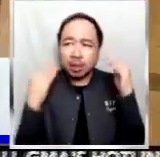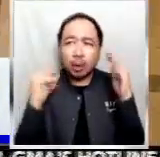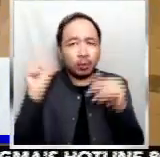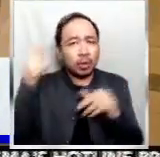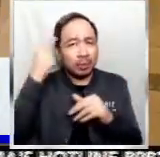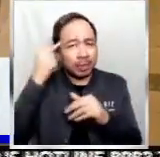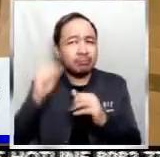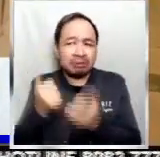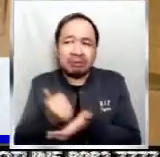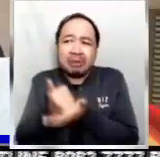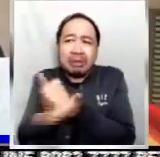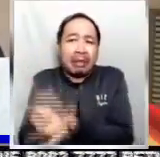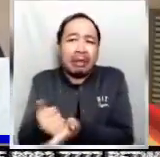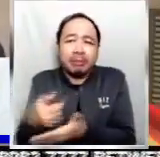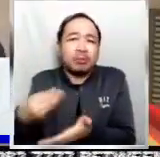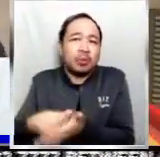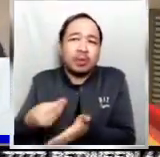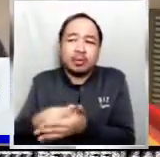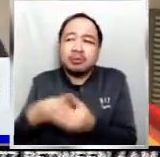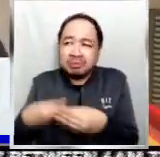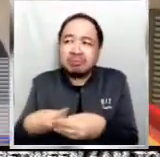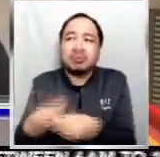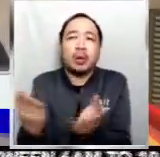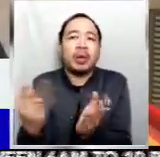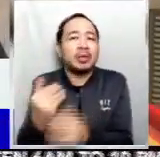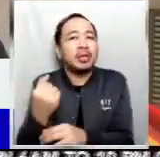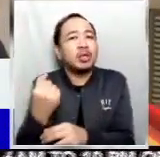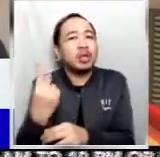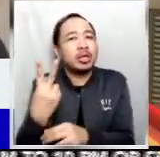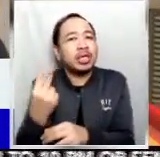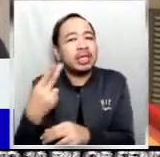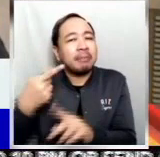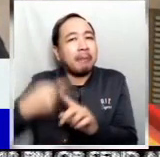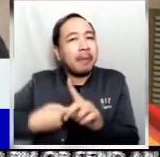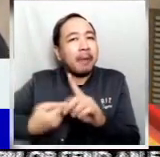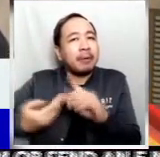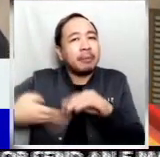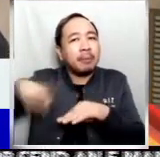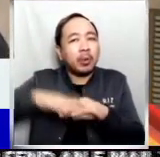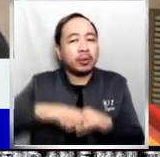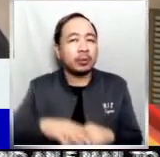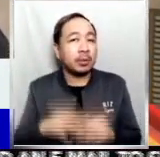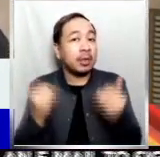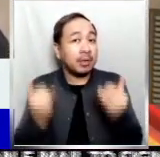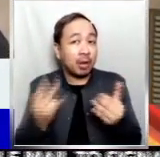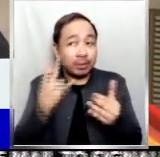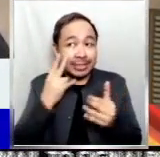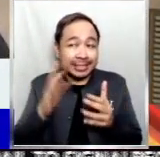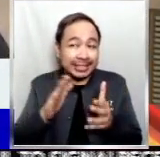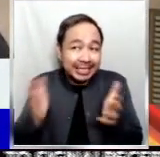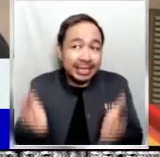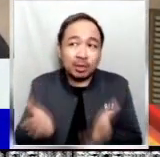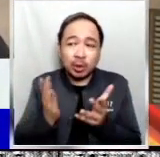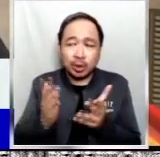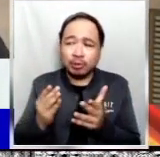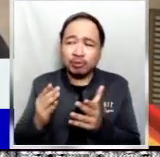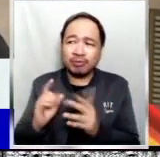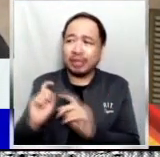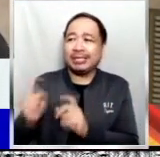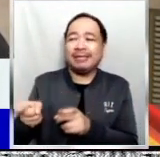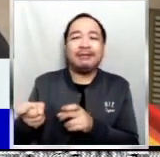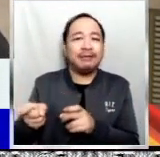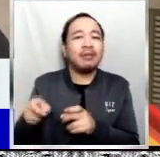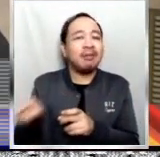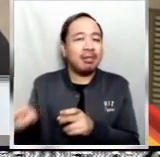ang pamimigay ng bonus. We want to do right by our workers who've been with us for many, many years. 13-month pay basically